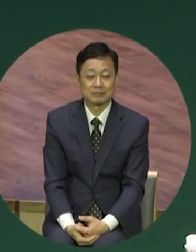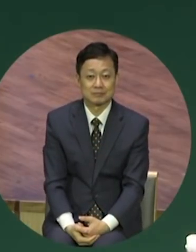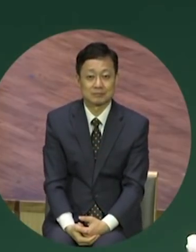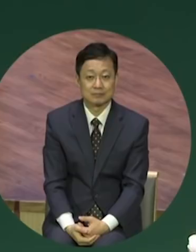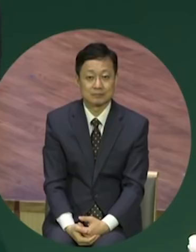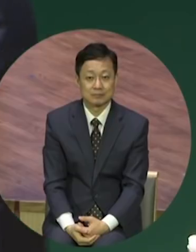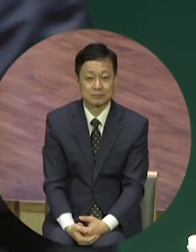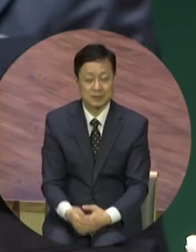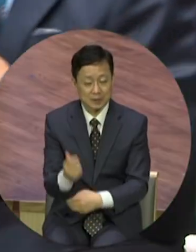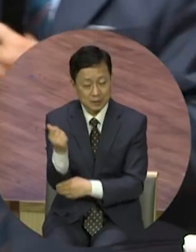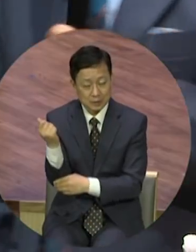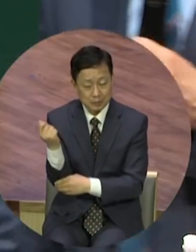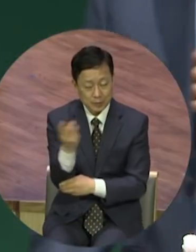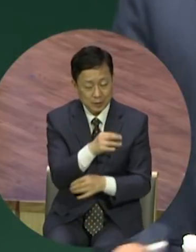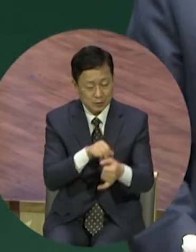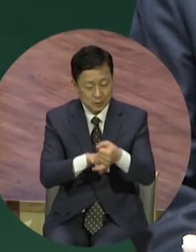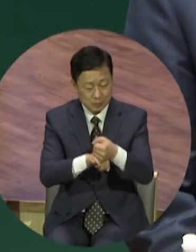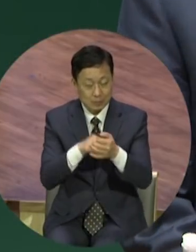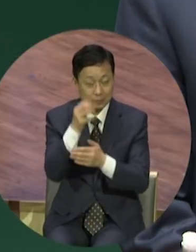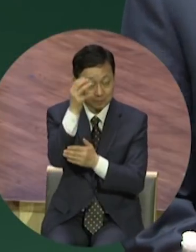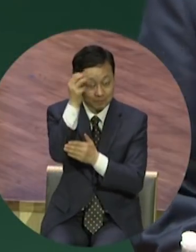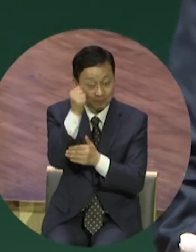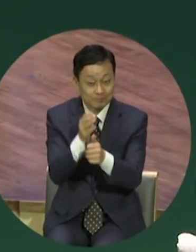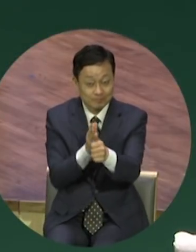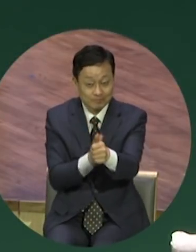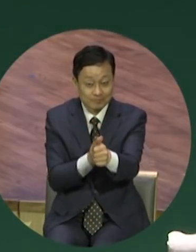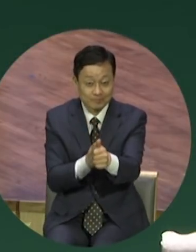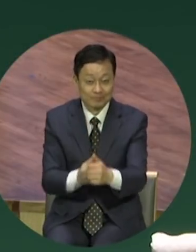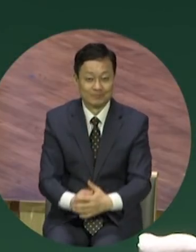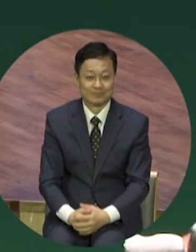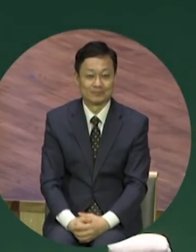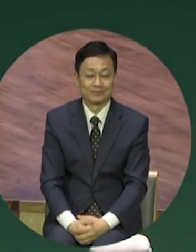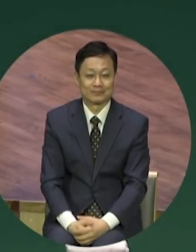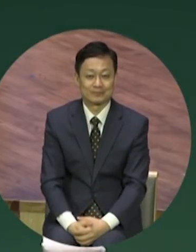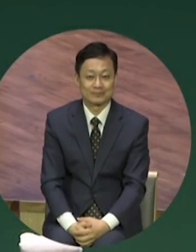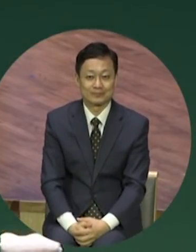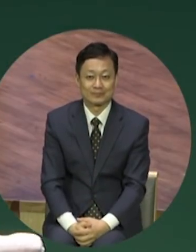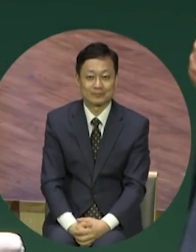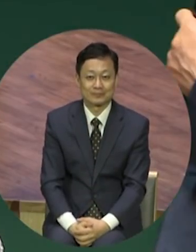몇 가지 꼭 참고하시면 받습니다. You will be able to receive it if you keep a few things in mind.